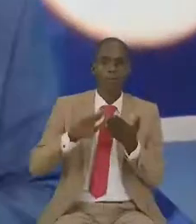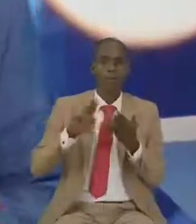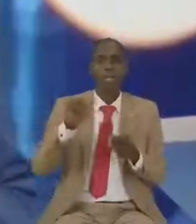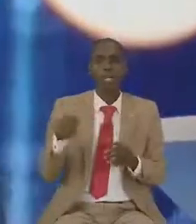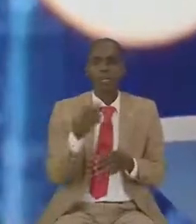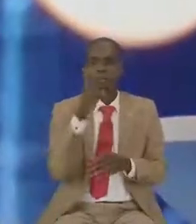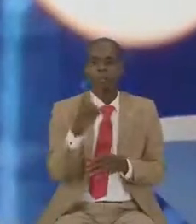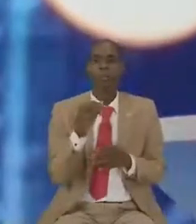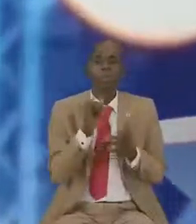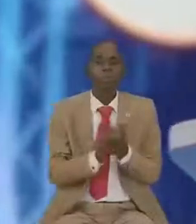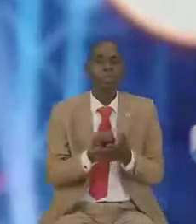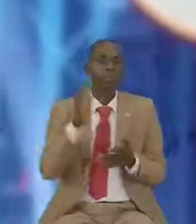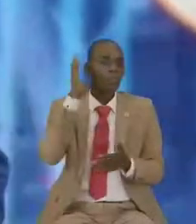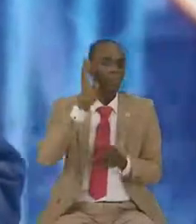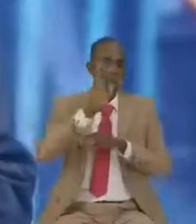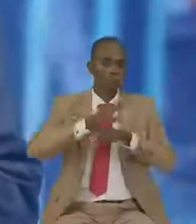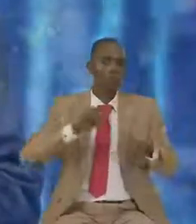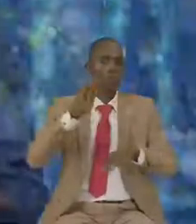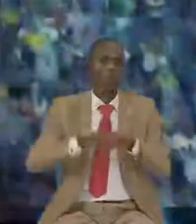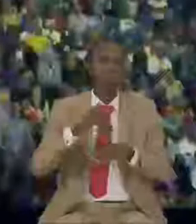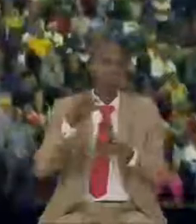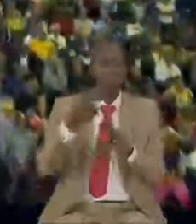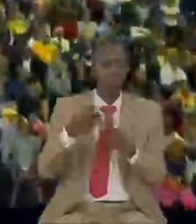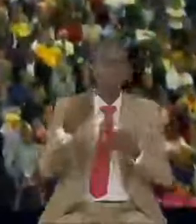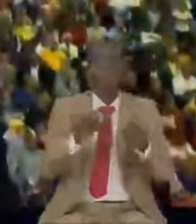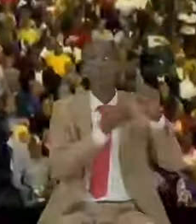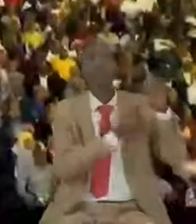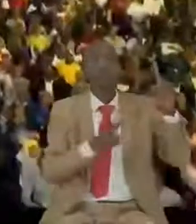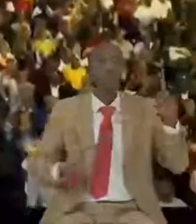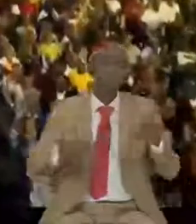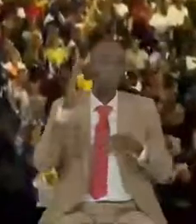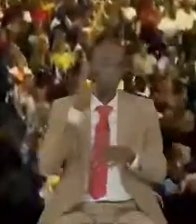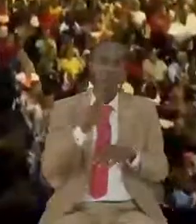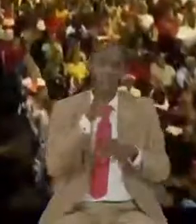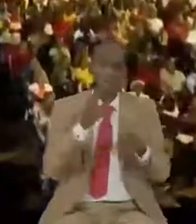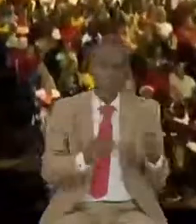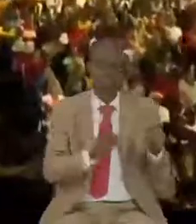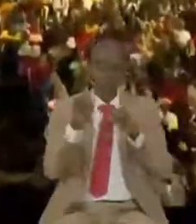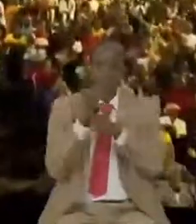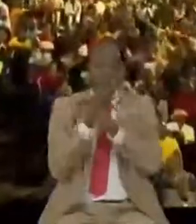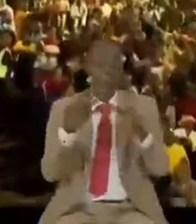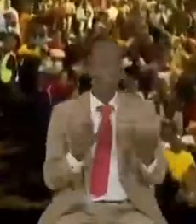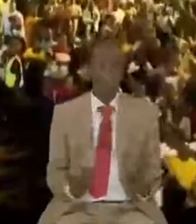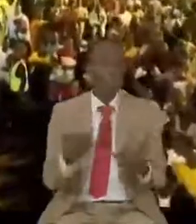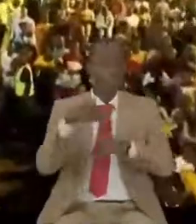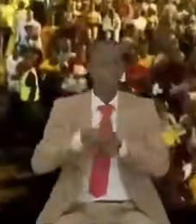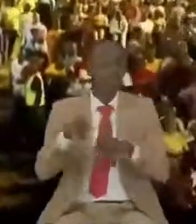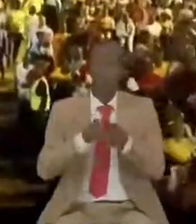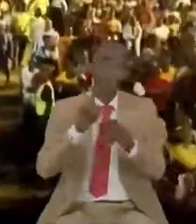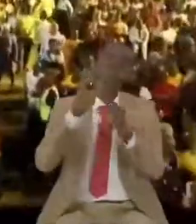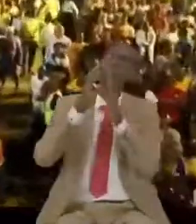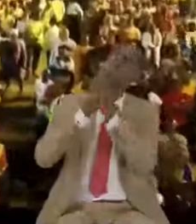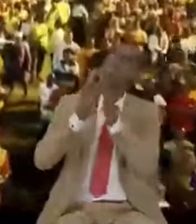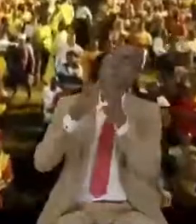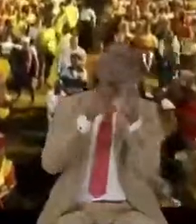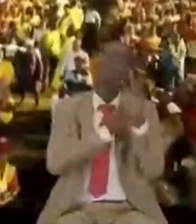nom du Seigneur sera pardonné. Quiconque invoquera le nom du Seigneur sera affranchi.